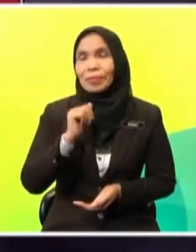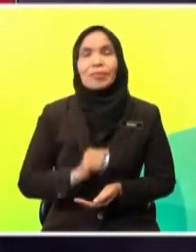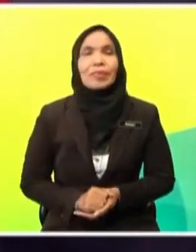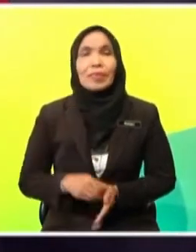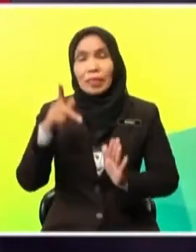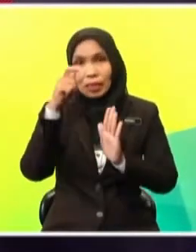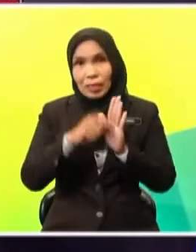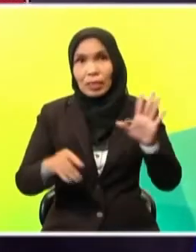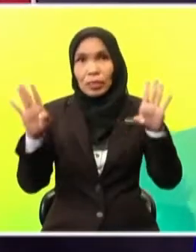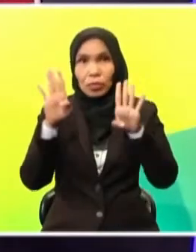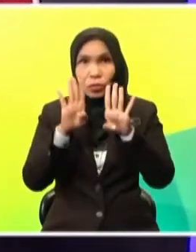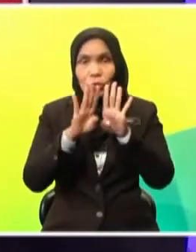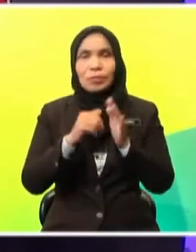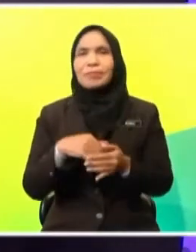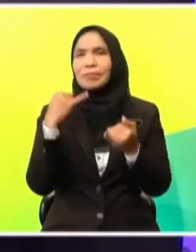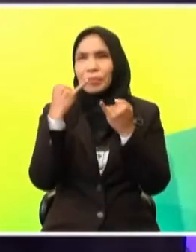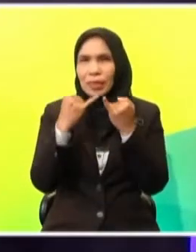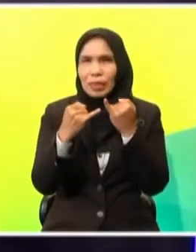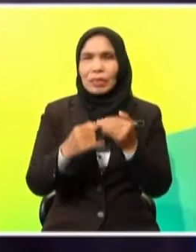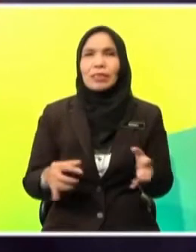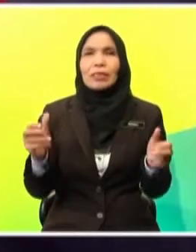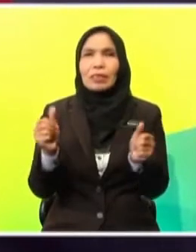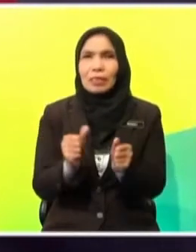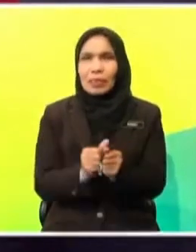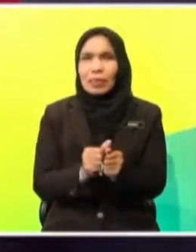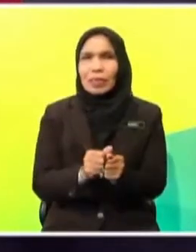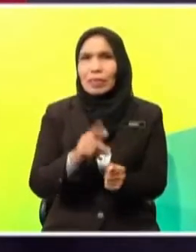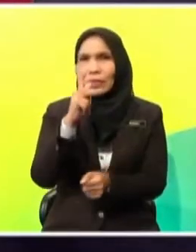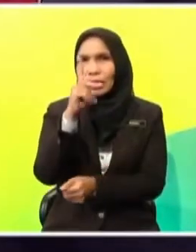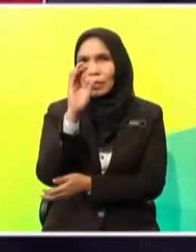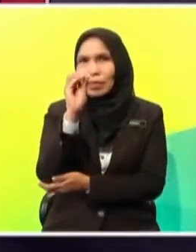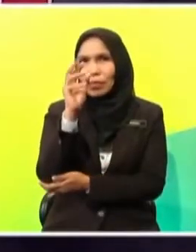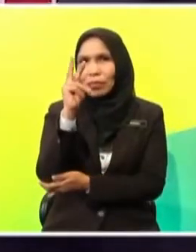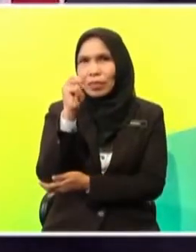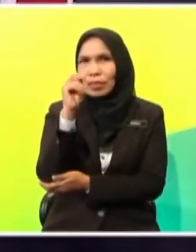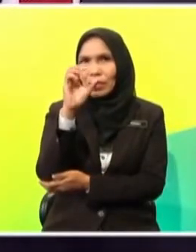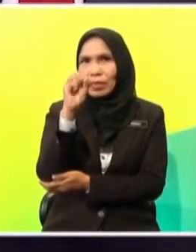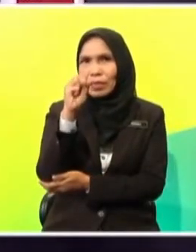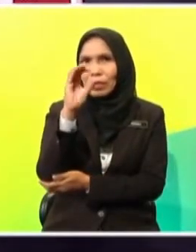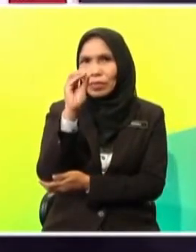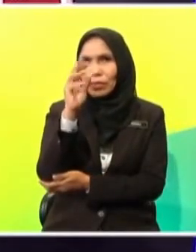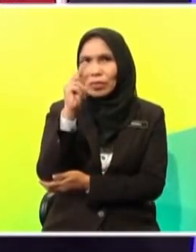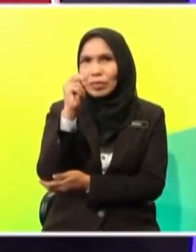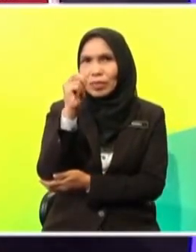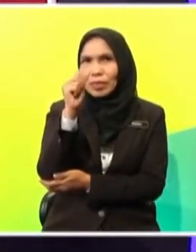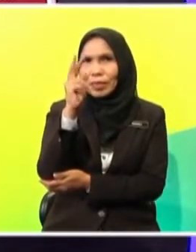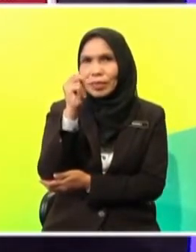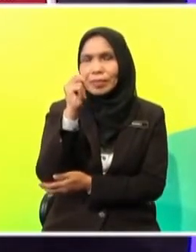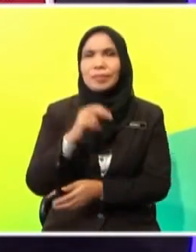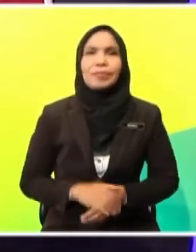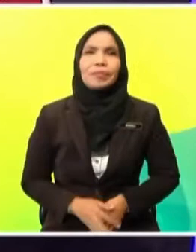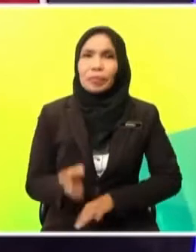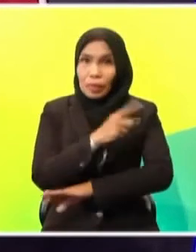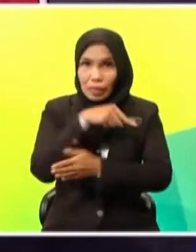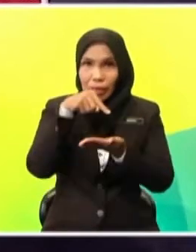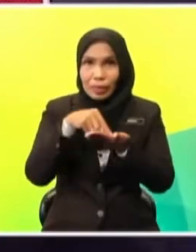perkataan yang diakhiri dengan huruf konsonan tapi kayu dan anak di rumah pada hari